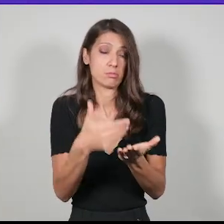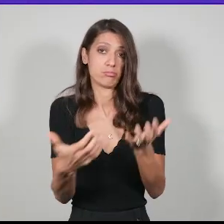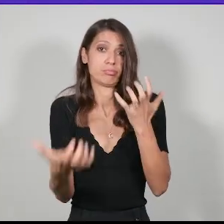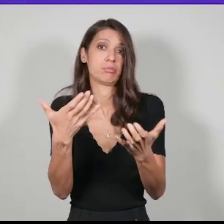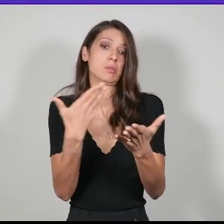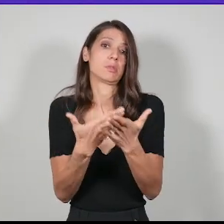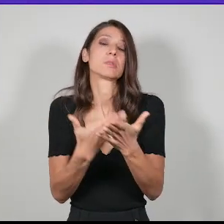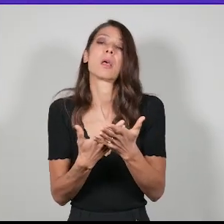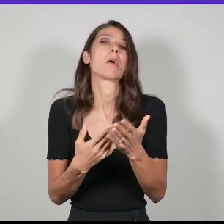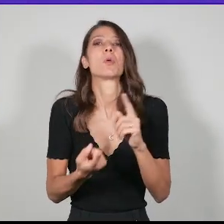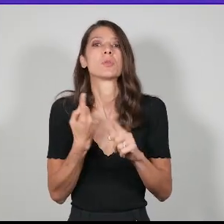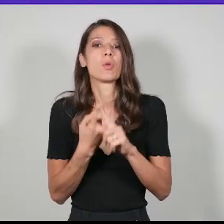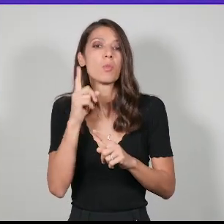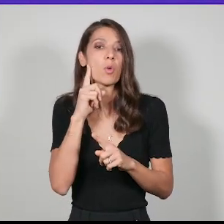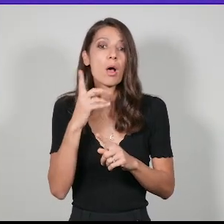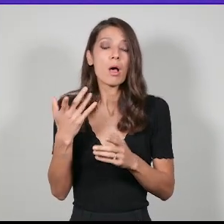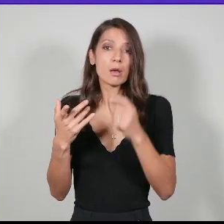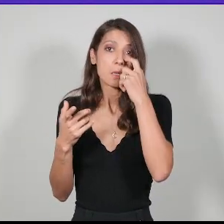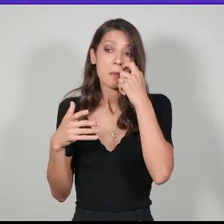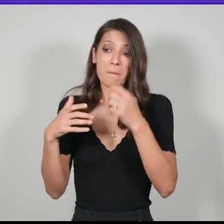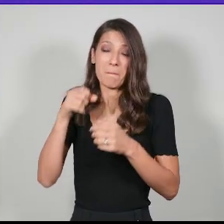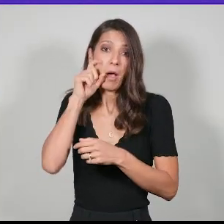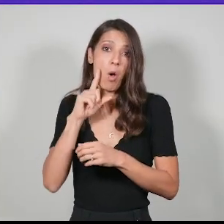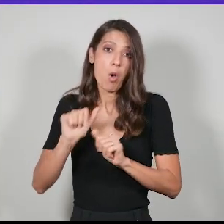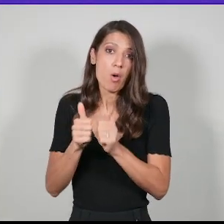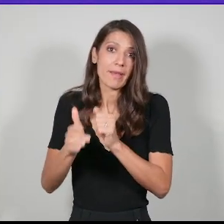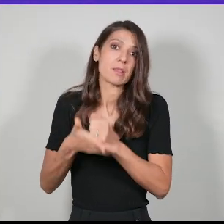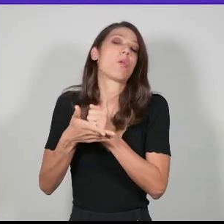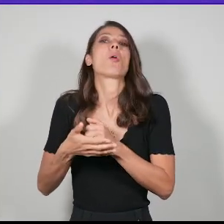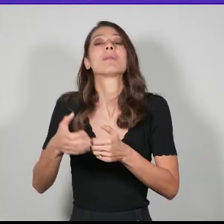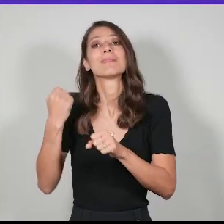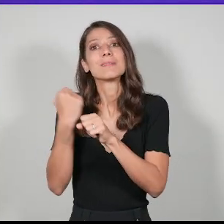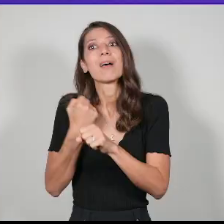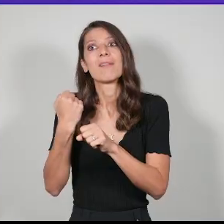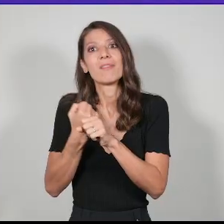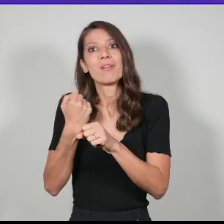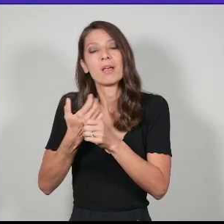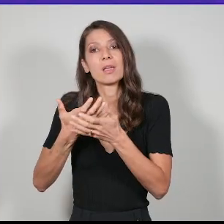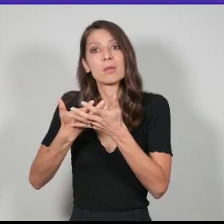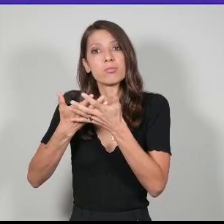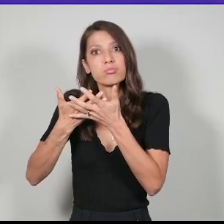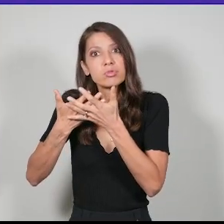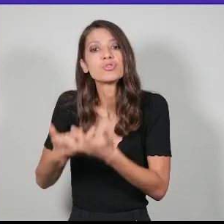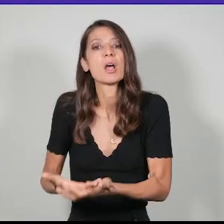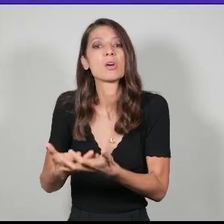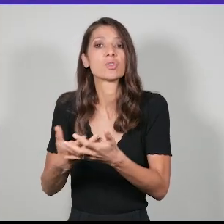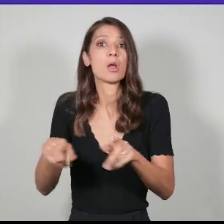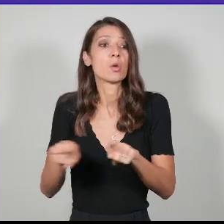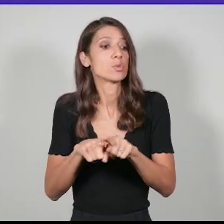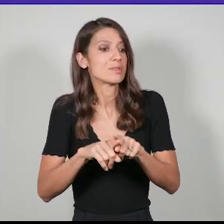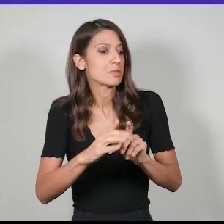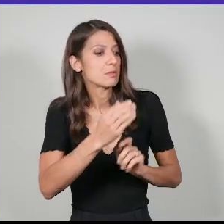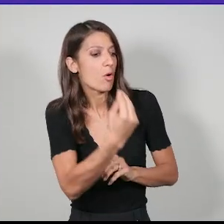un point important. Ça veut dire que la charge, déjà, est importante. Le nombre de besoins d'aide est important. Et en plus, il s'inscrit dans